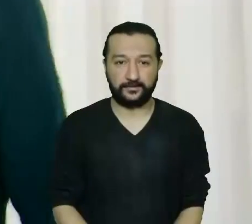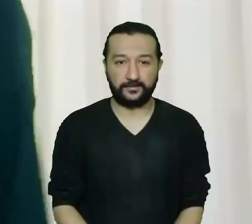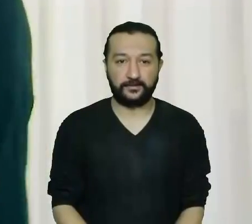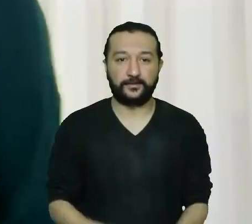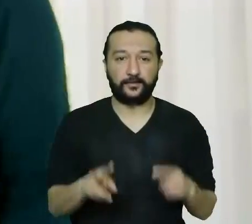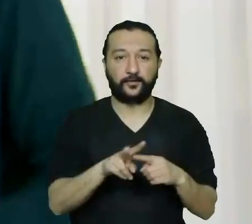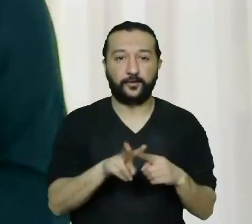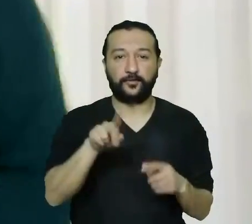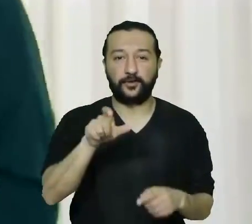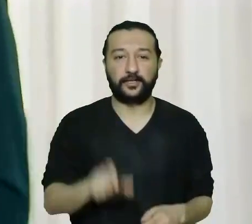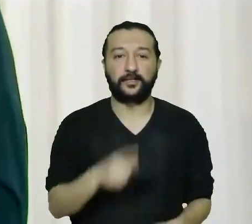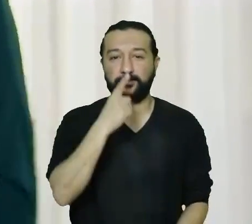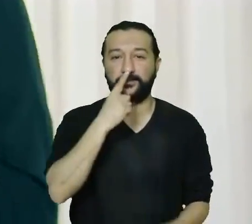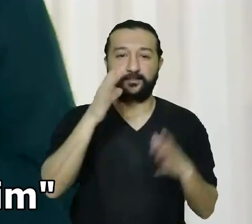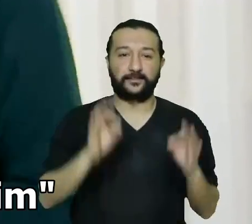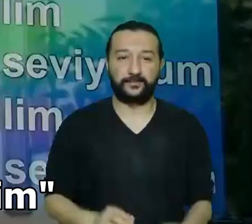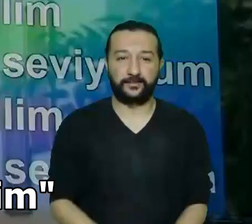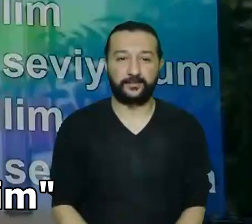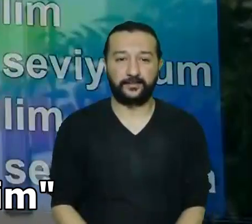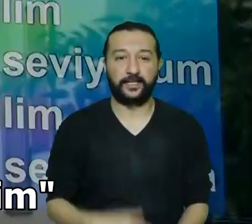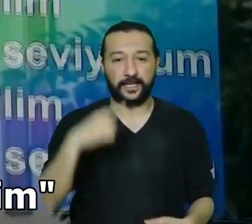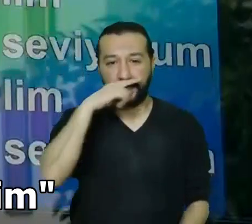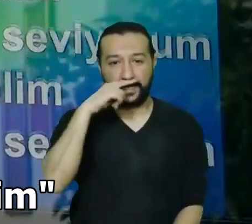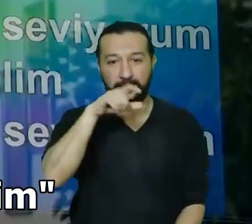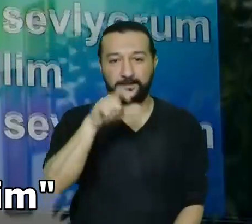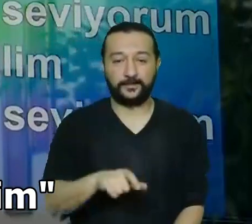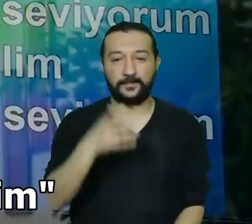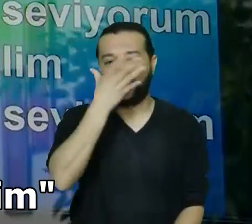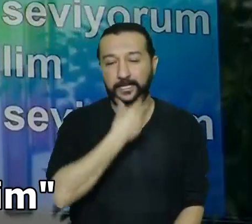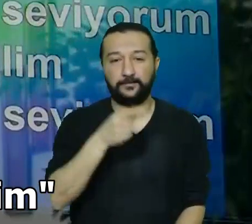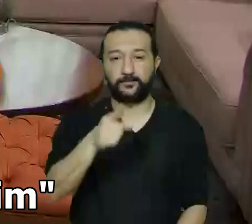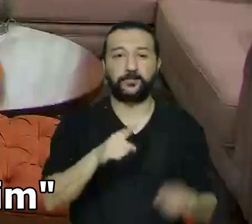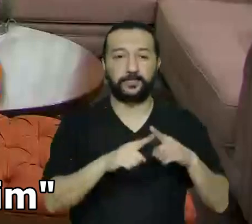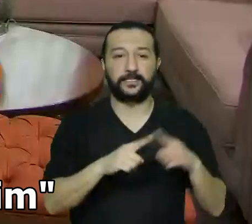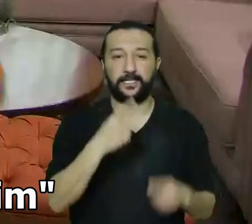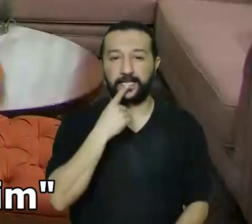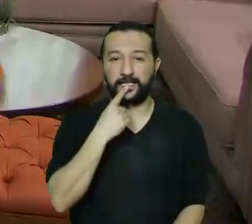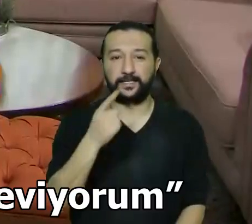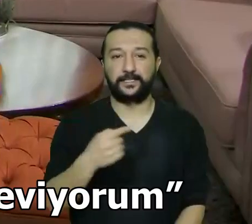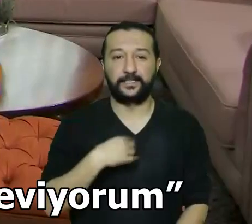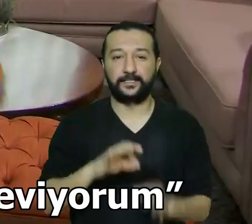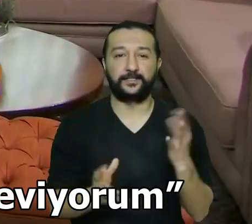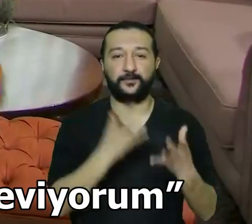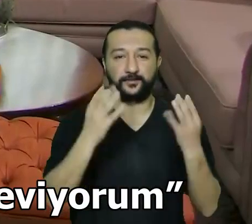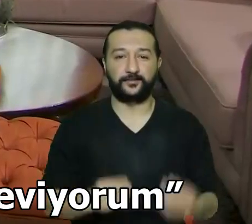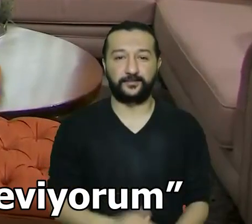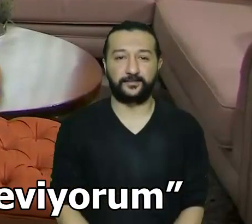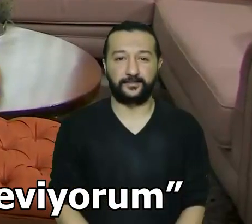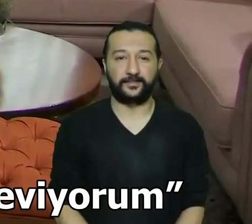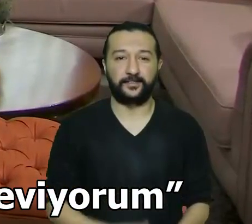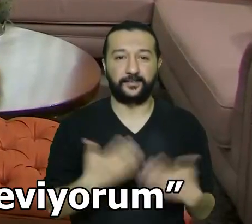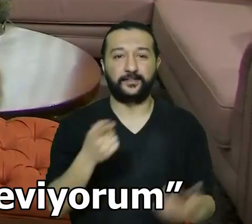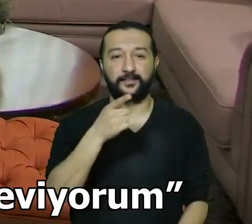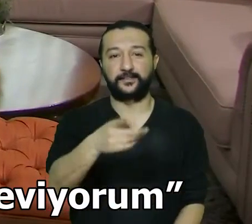barışalım, kumru gibi koklaşalım. Ezberim, güzelim, tuti dilim, ben yanıyorum.